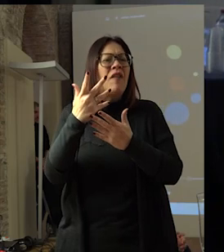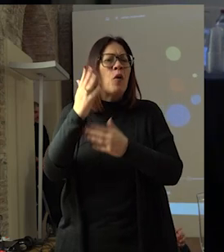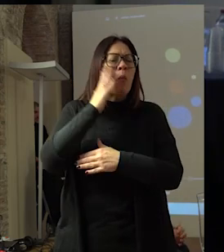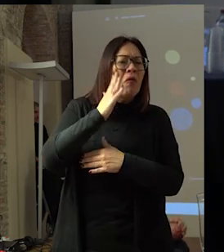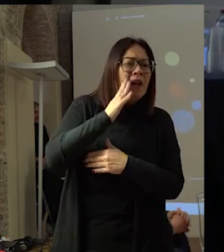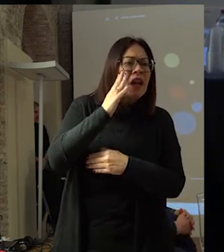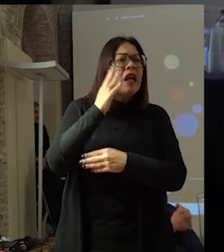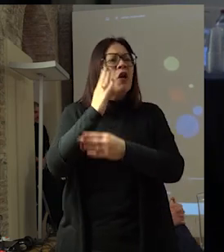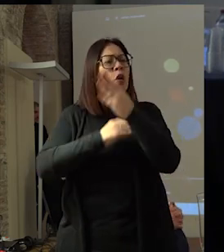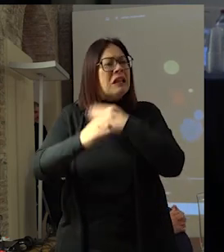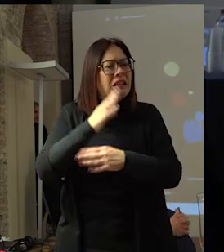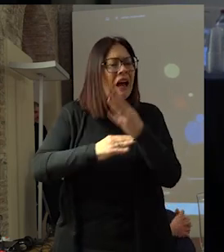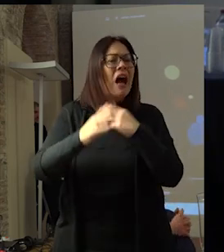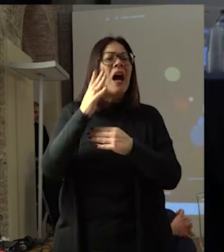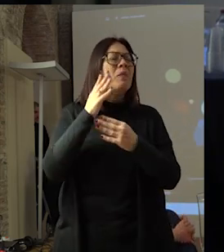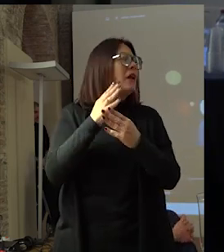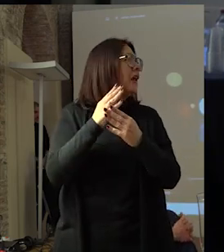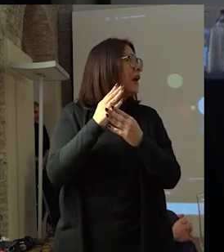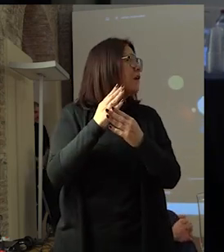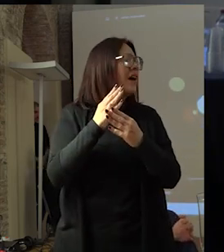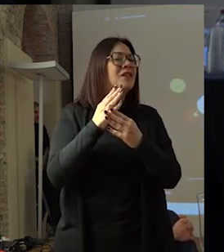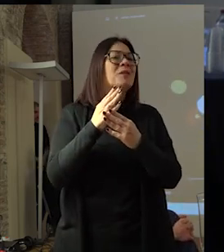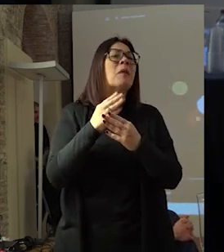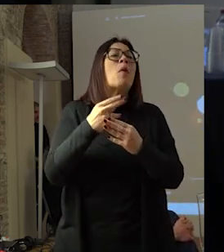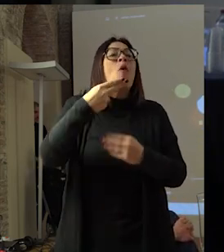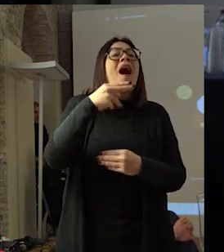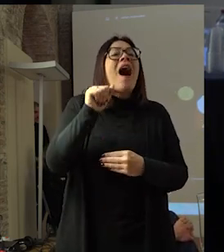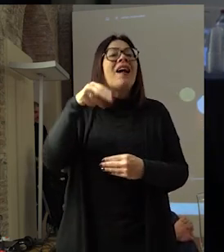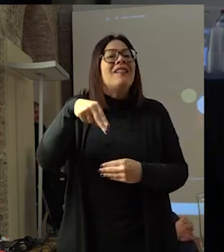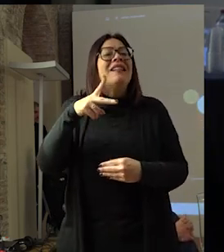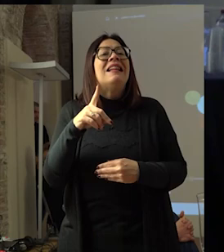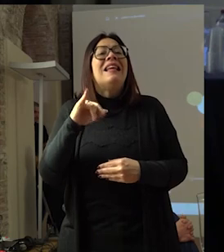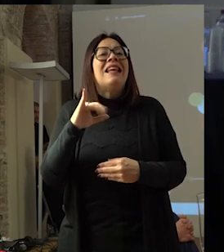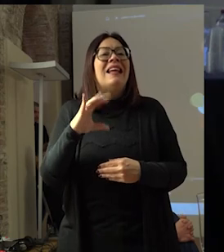al liceo come un handicappato. Al liceo